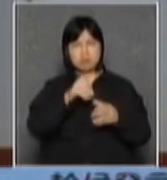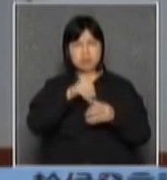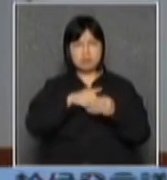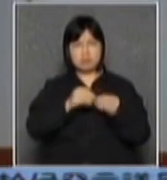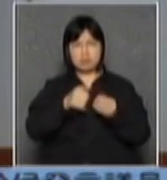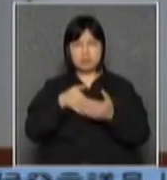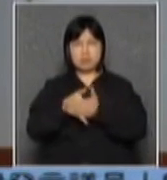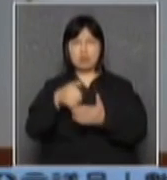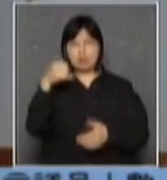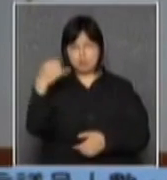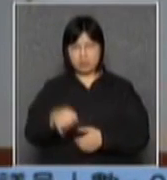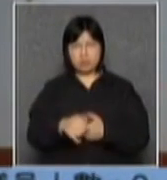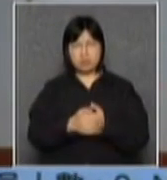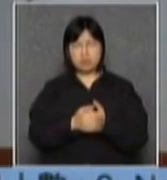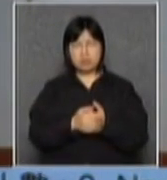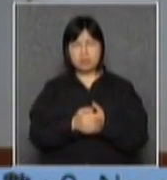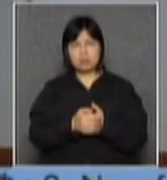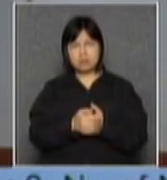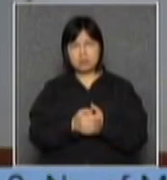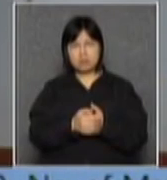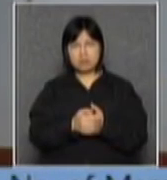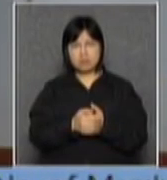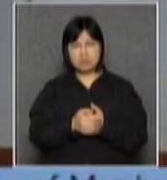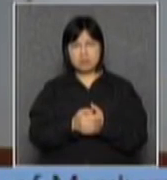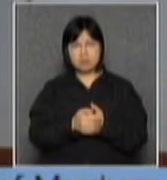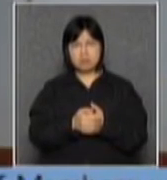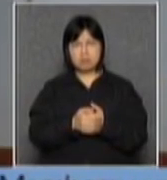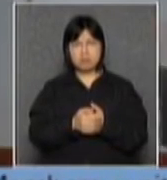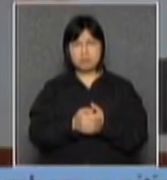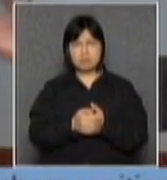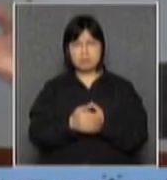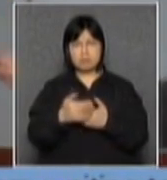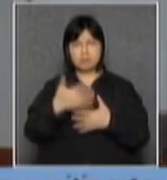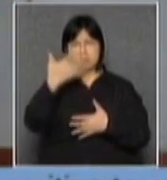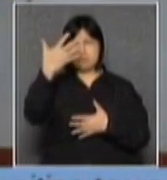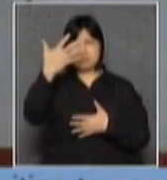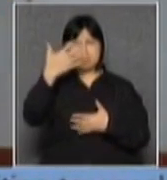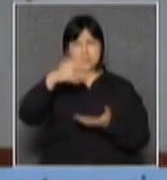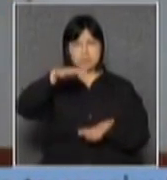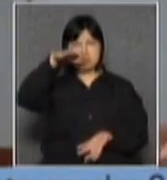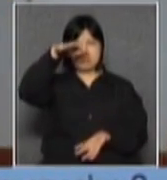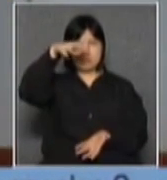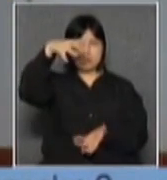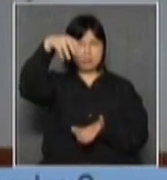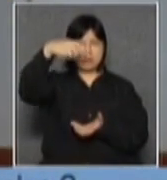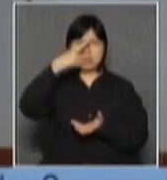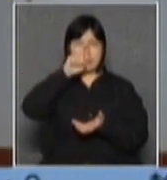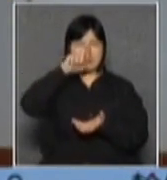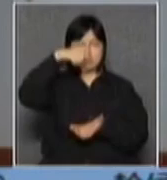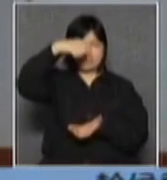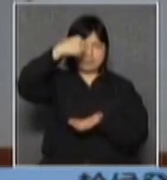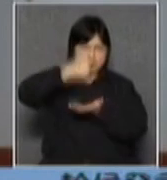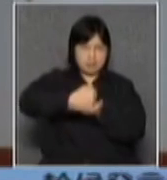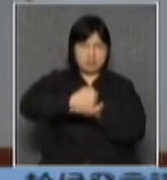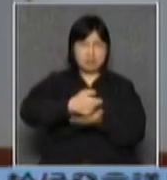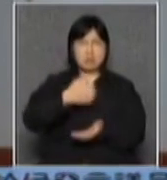擋唔到嘅。咁你捧住一個五層樓咁高嘅橡皮圖章抌落去，你點抌唔到呢？咁